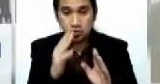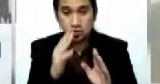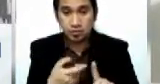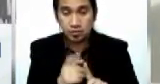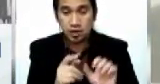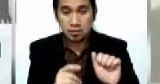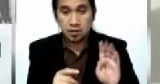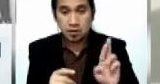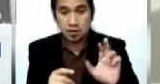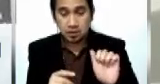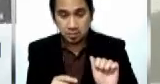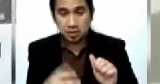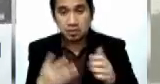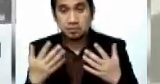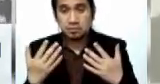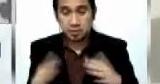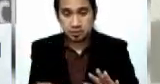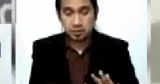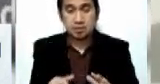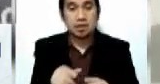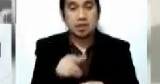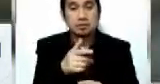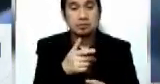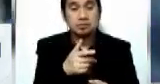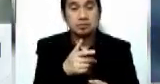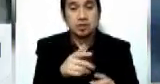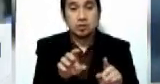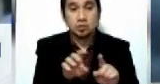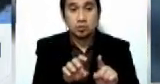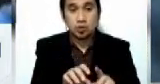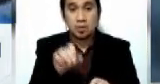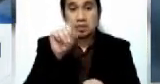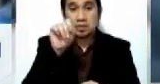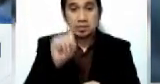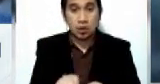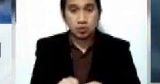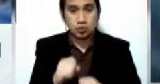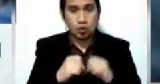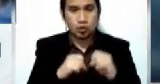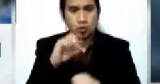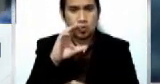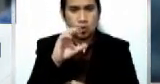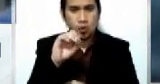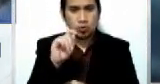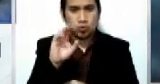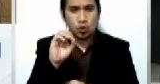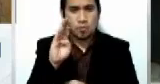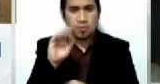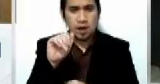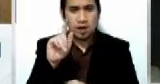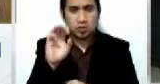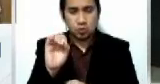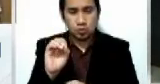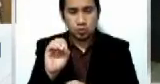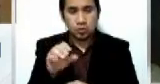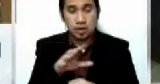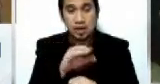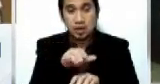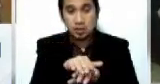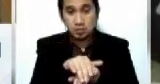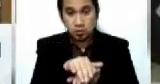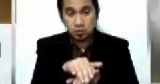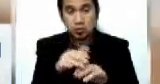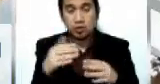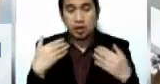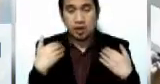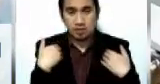na rin sa 5 referral hospitals sa South Cotabato. At sa Oriental Mindoro, 100 health workers ang target maturukan ngayong